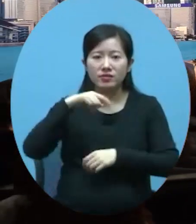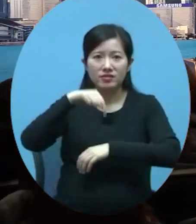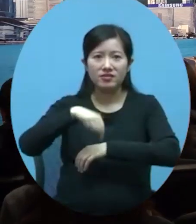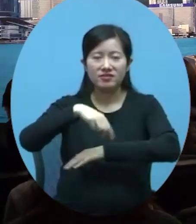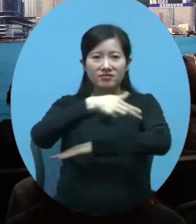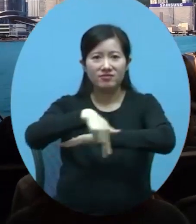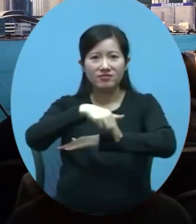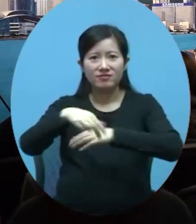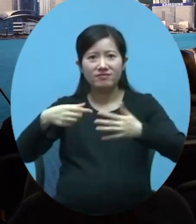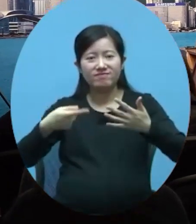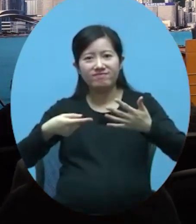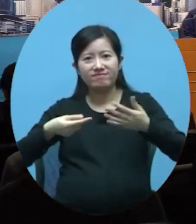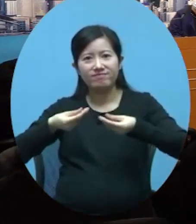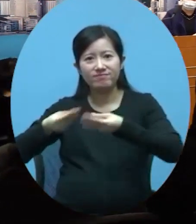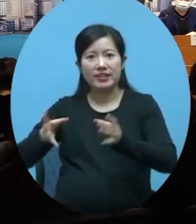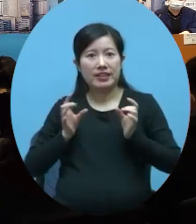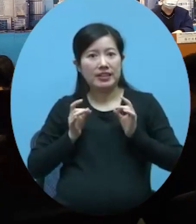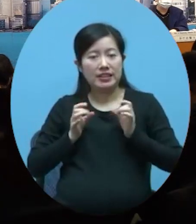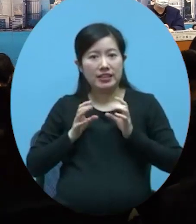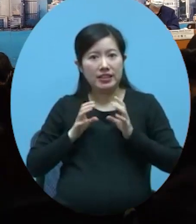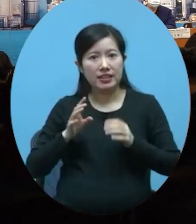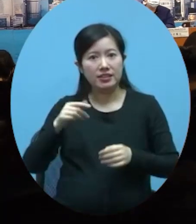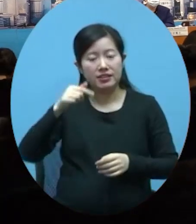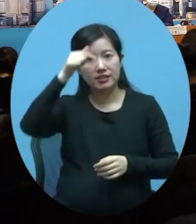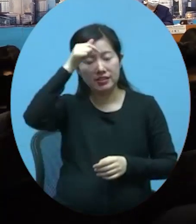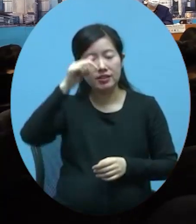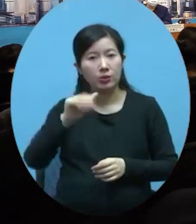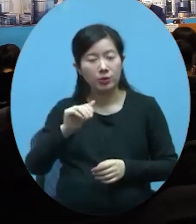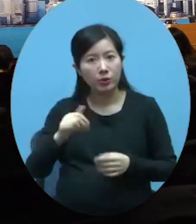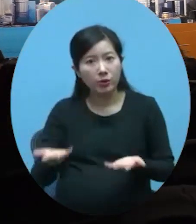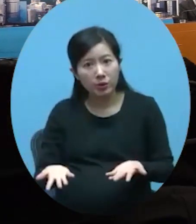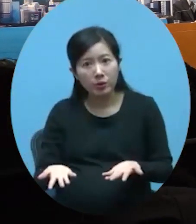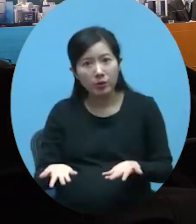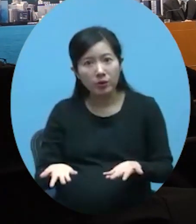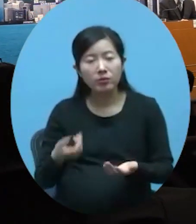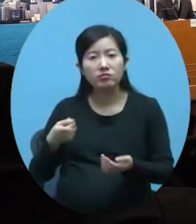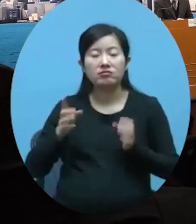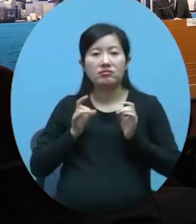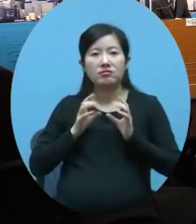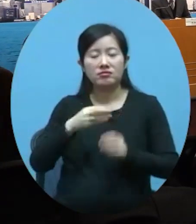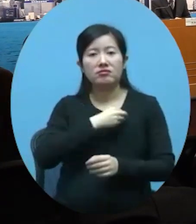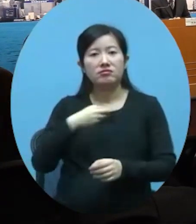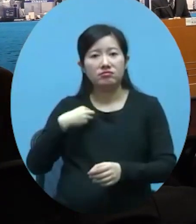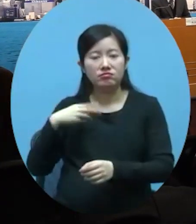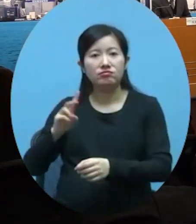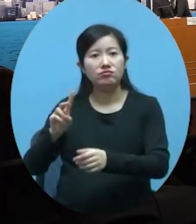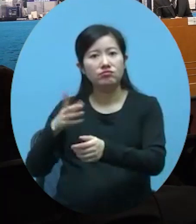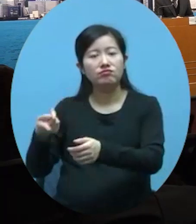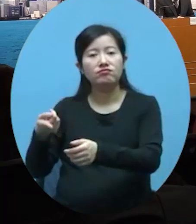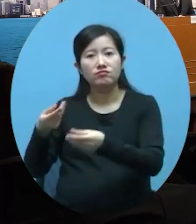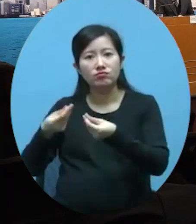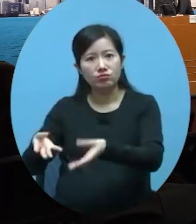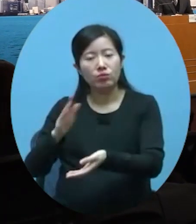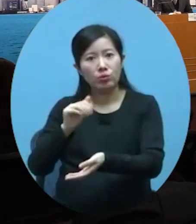提供給私家醫生去使用即是如果他們都遇到這些病人的話會不會都幫私家醫生去做這件事又或者可以